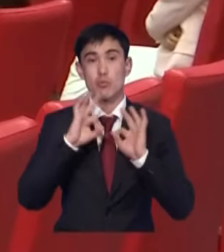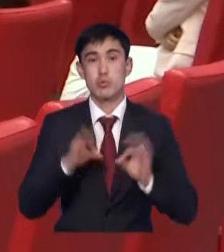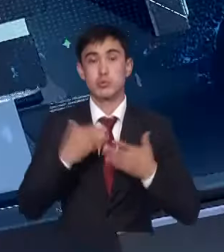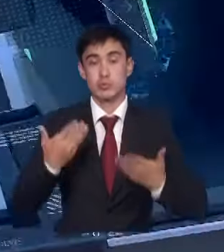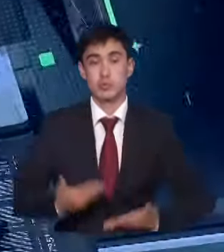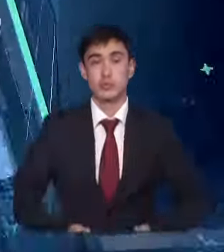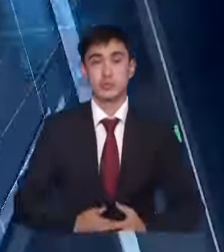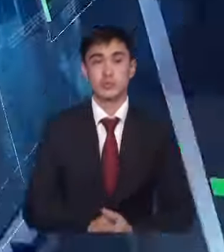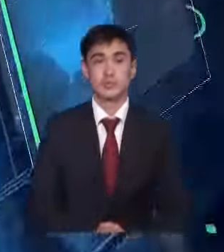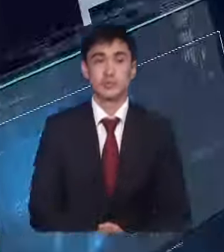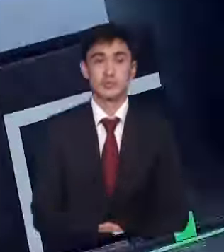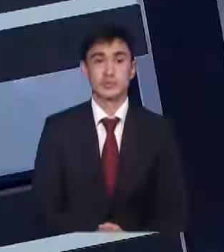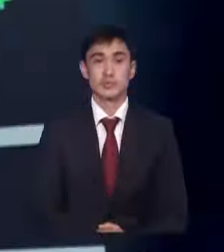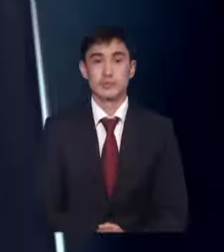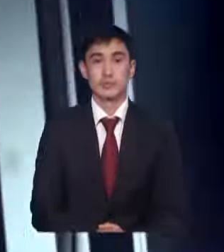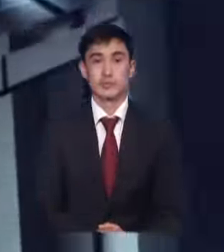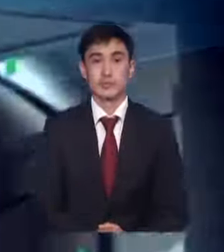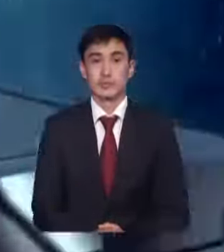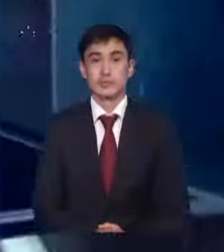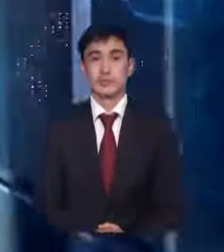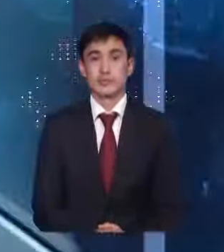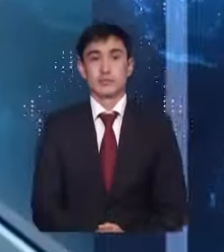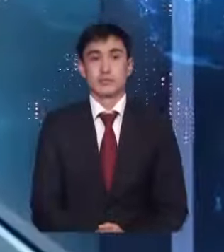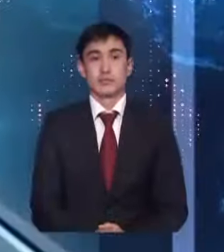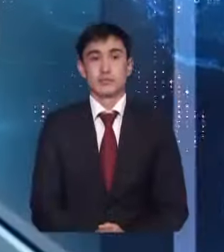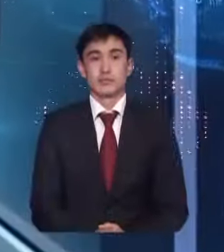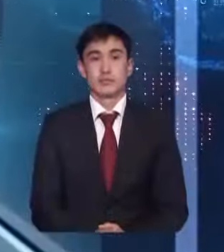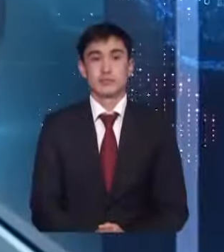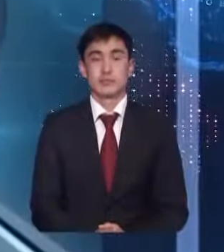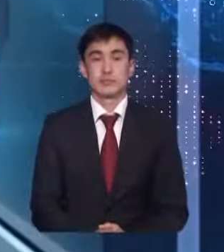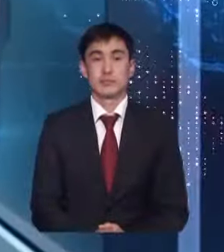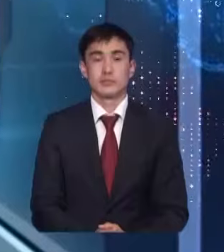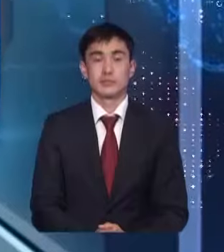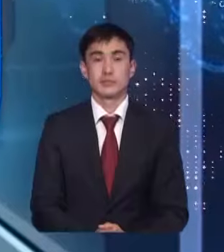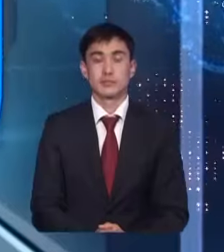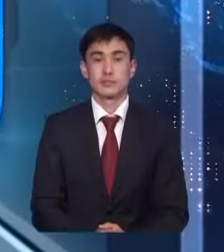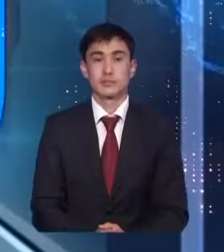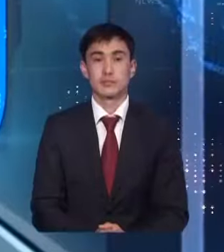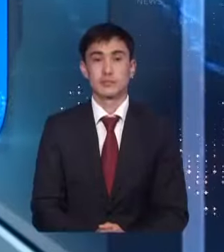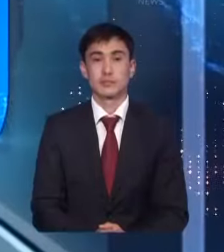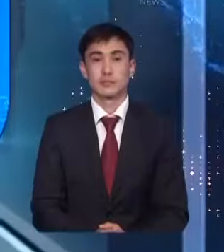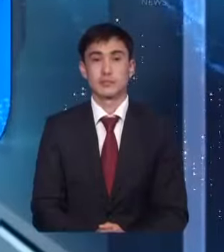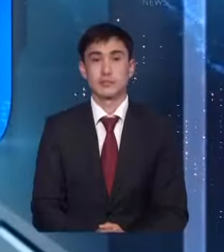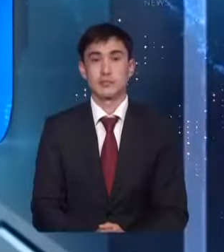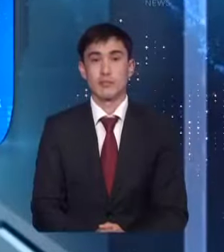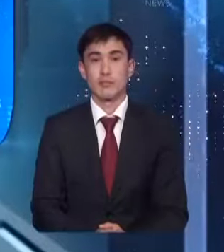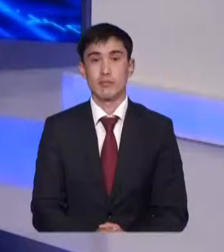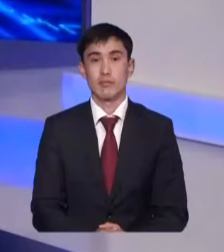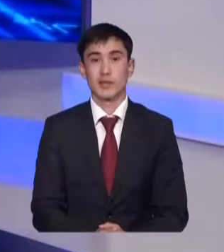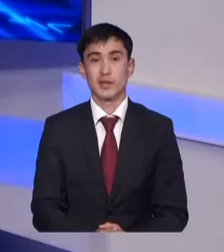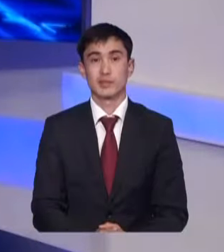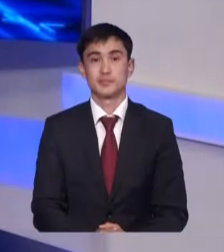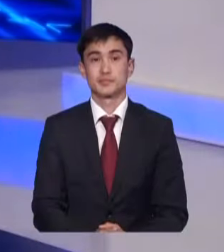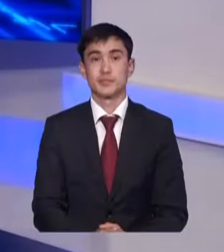будущему. Айгерим Купаева, Жинас Абдрешев, Багдаулет Багдатұлы, телерадиокомпания ЖТСУ, Талдыкорган.